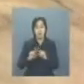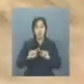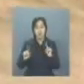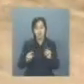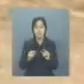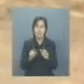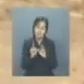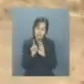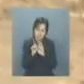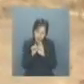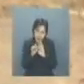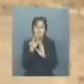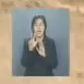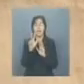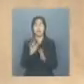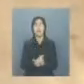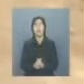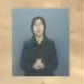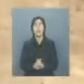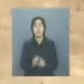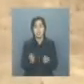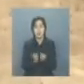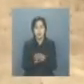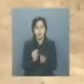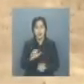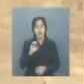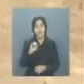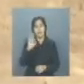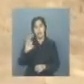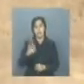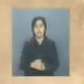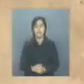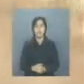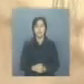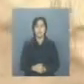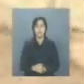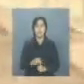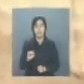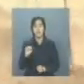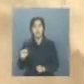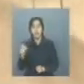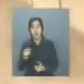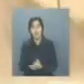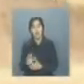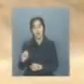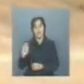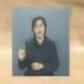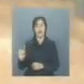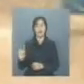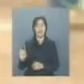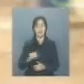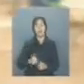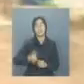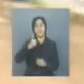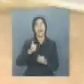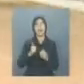านั้นส่งผลให้ทำคะแนนสะสมรวมได้59คะแนนค่ะแซงหน้าสืบสกุลไปเพียงแค่1คะแนนและคว้าแชมป์ประเทศไทย